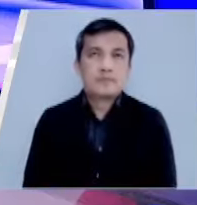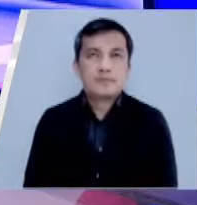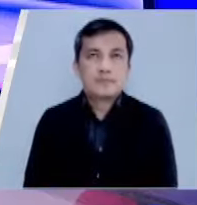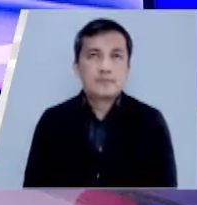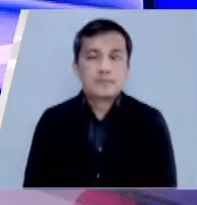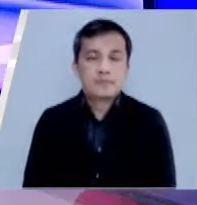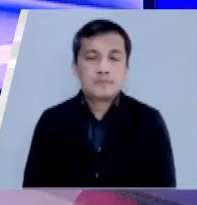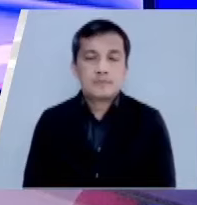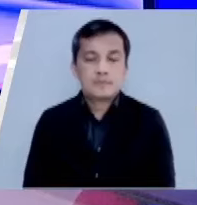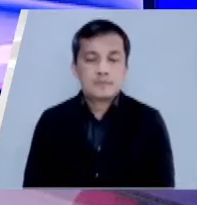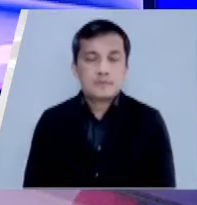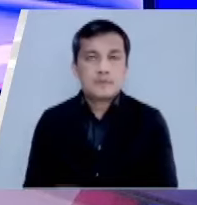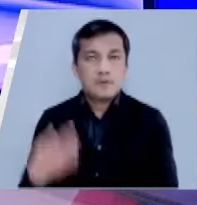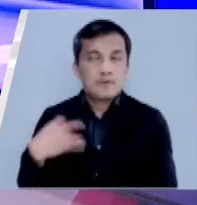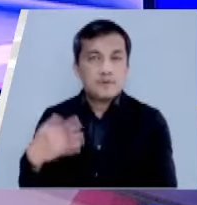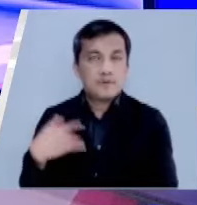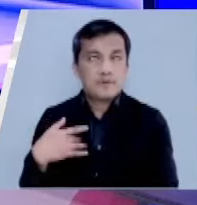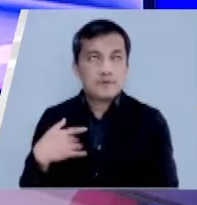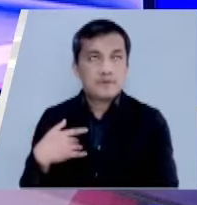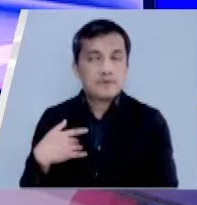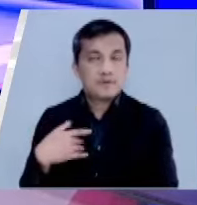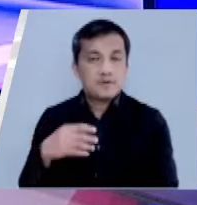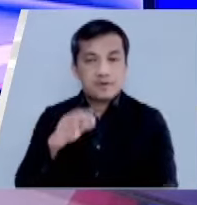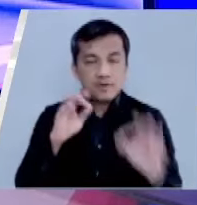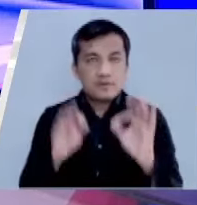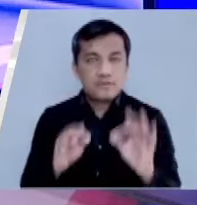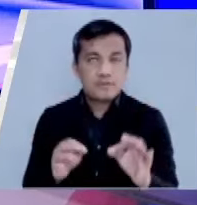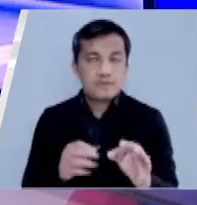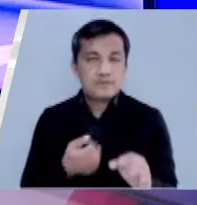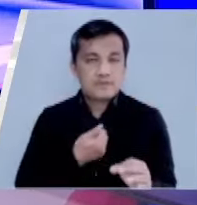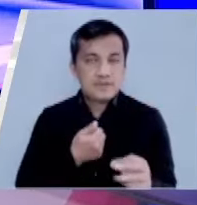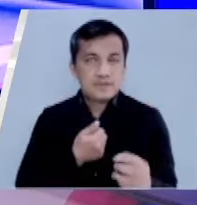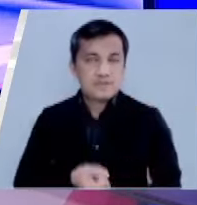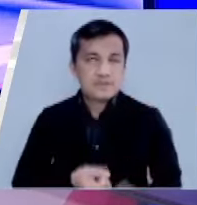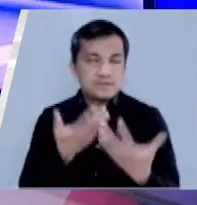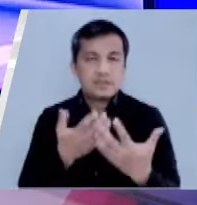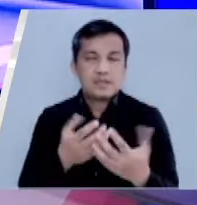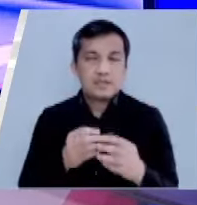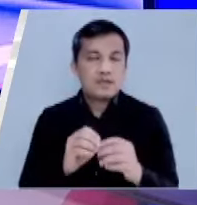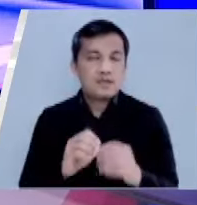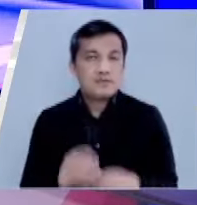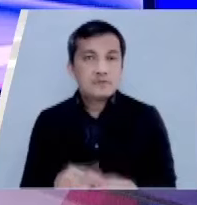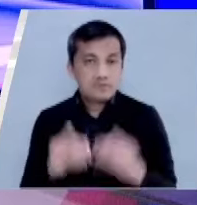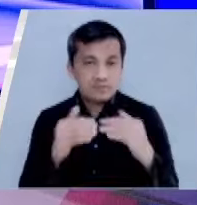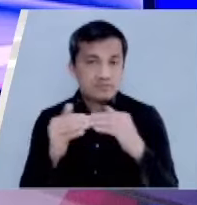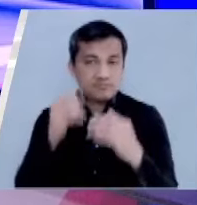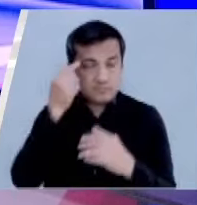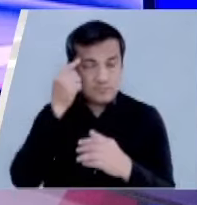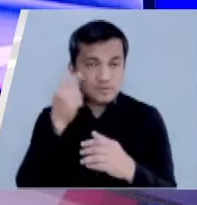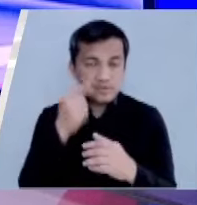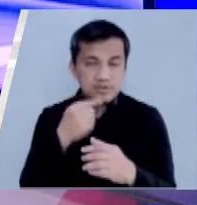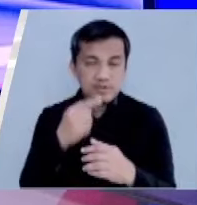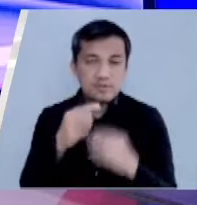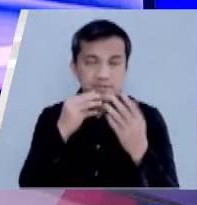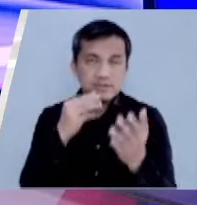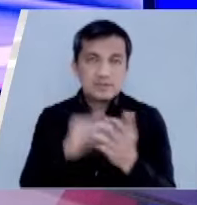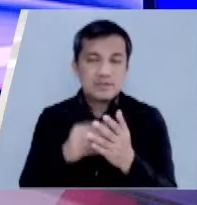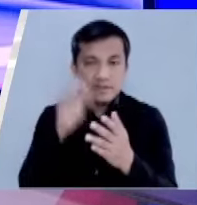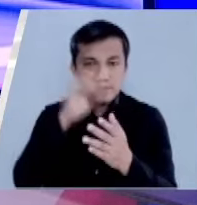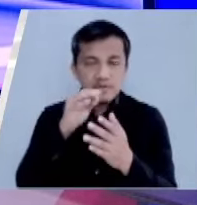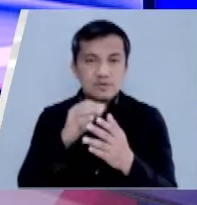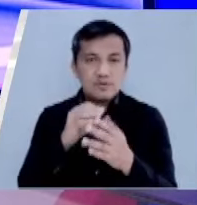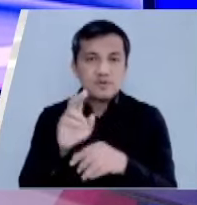Fashion is a form of self-expression and clothes have no gender. Yan ang mensahe ng mga lalaking Pinoy na nagsusot na rin ng